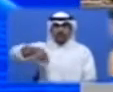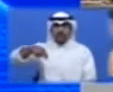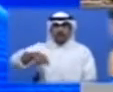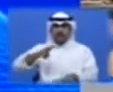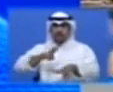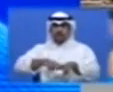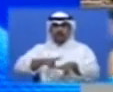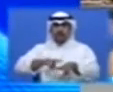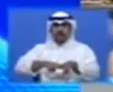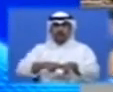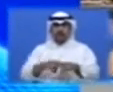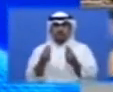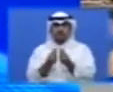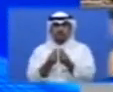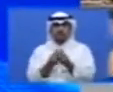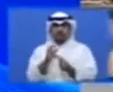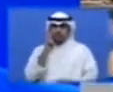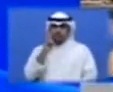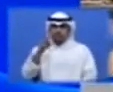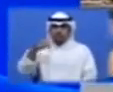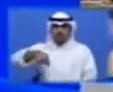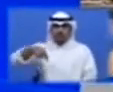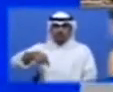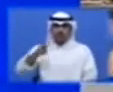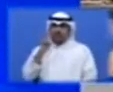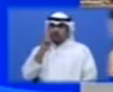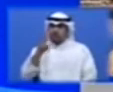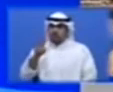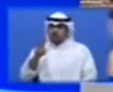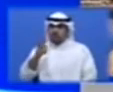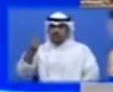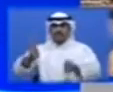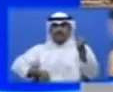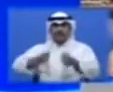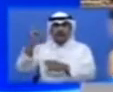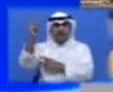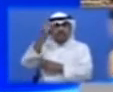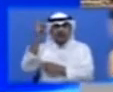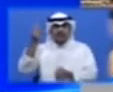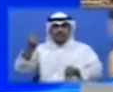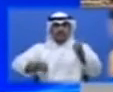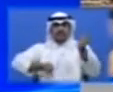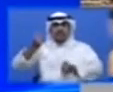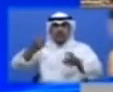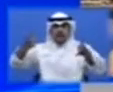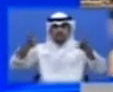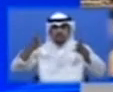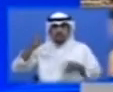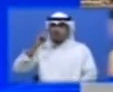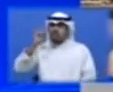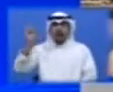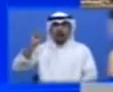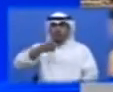العدو الصهيوني لا يوفر بين لا يميز بين سيارة إسعاف أو سيارة نقل إلى آخره، يستهدف